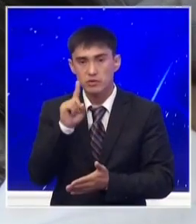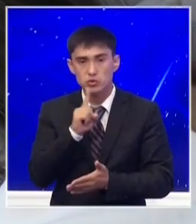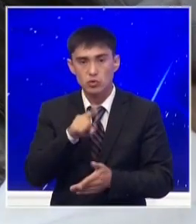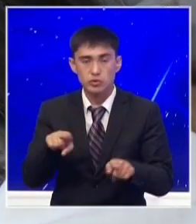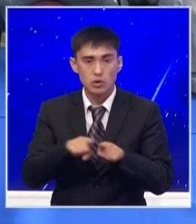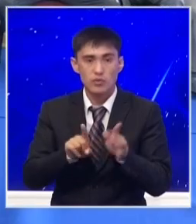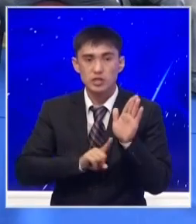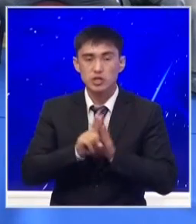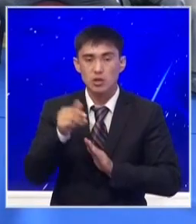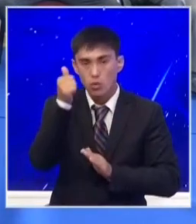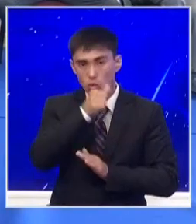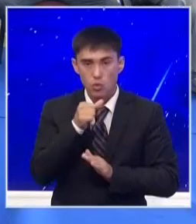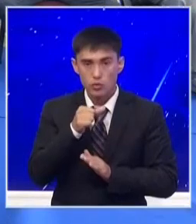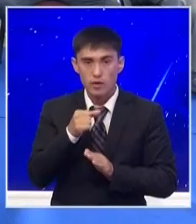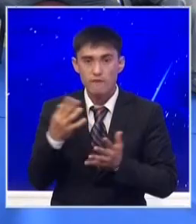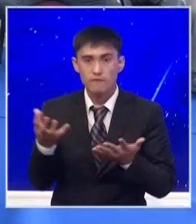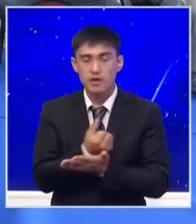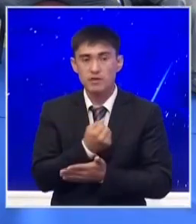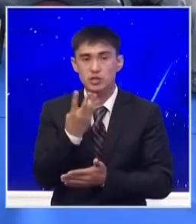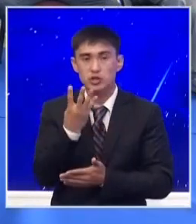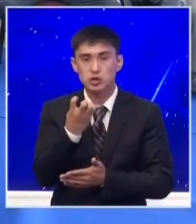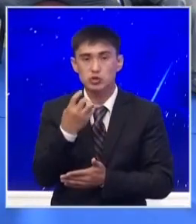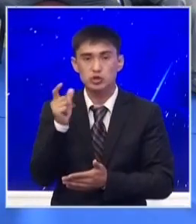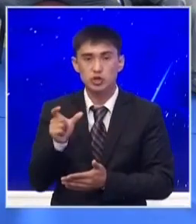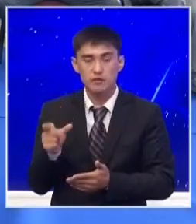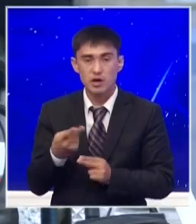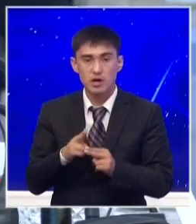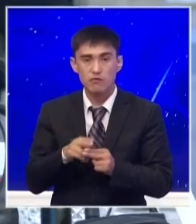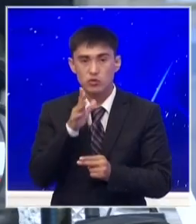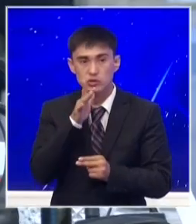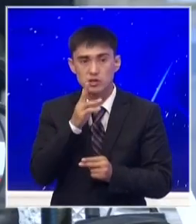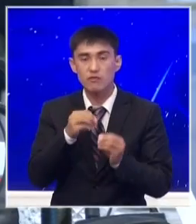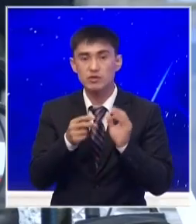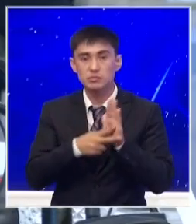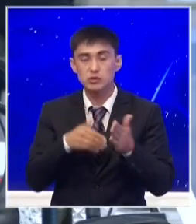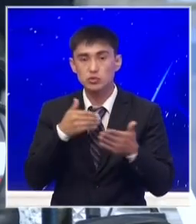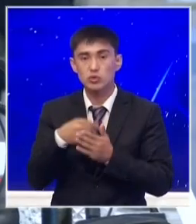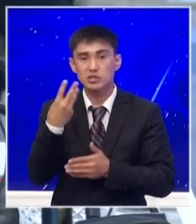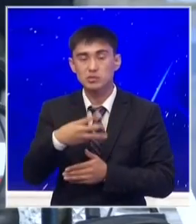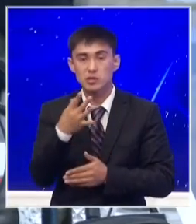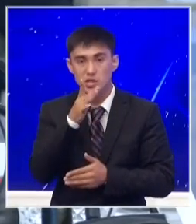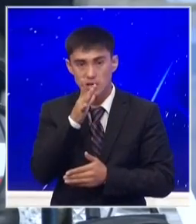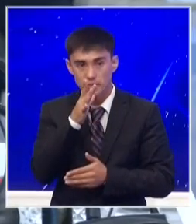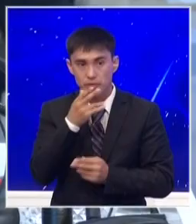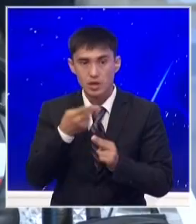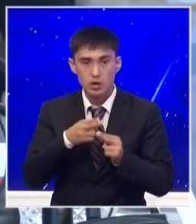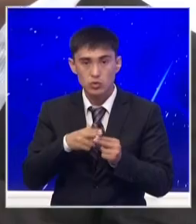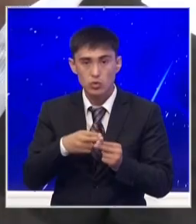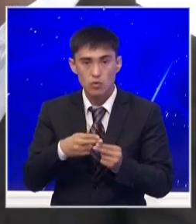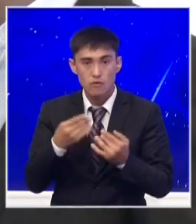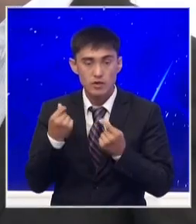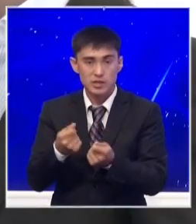что только с начала текущего года выявлено порядка 400 человек в возрасте от 18 до 35 лет, которые